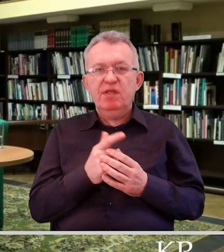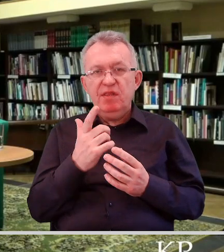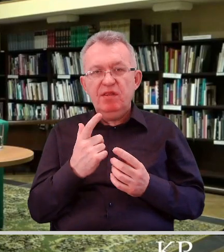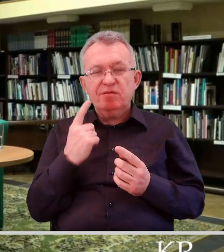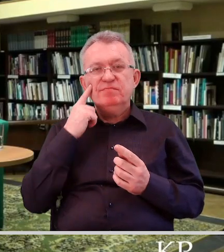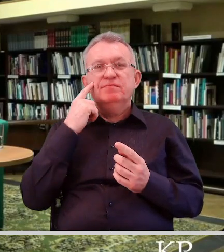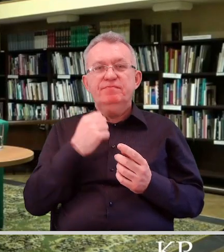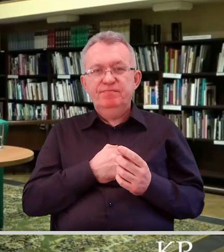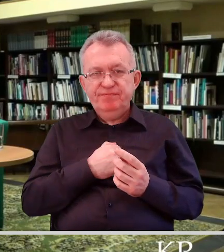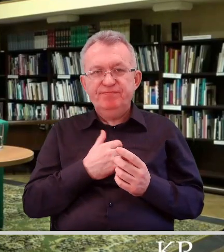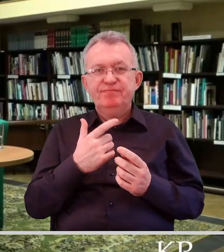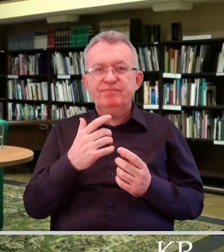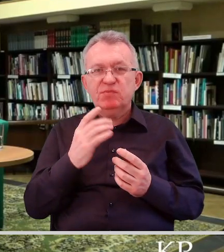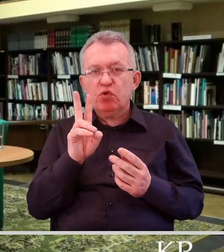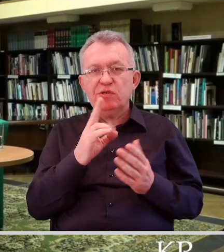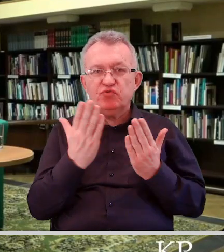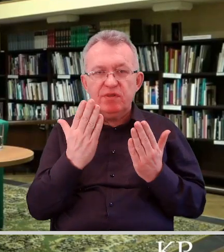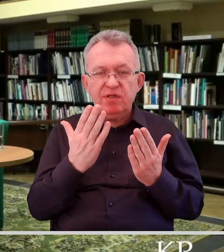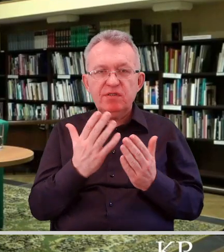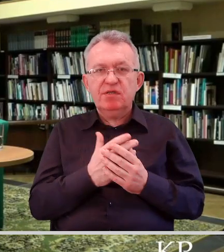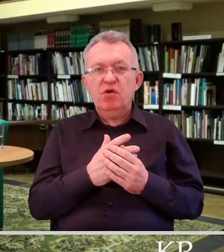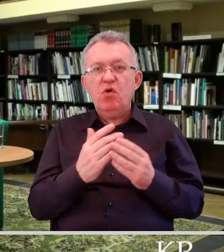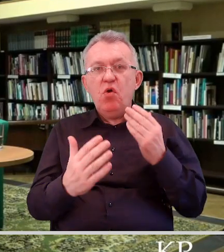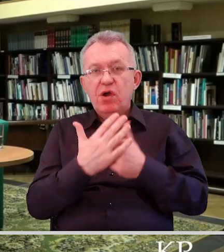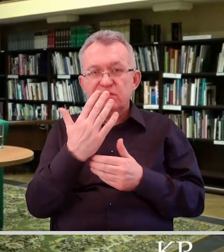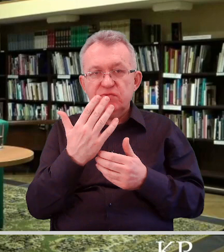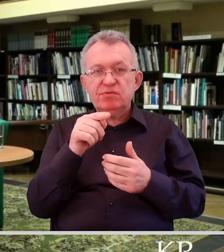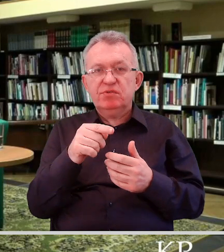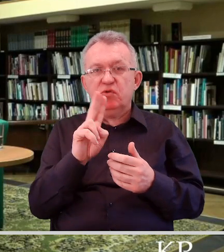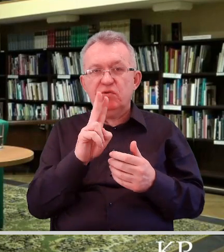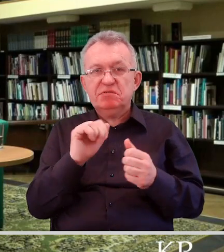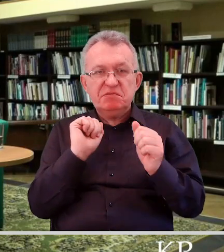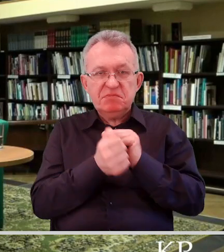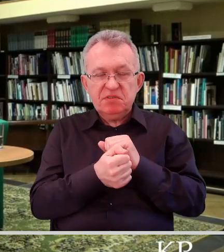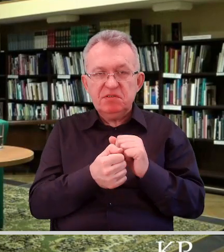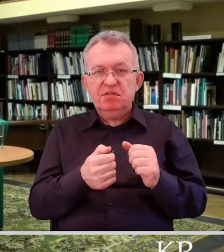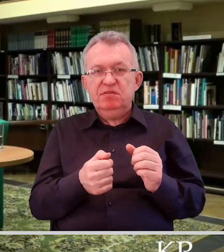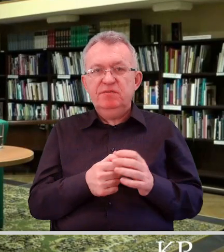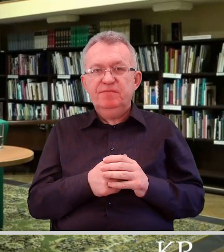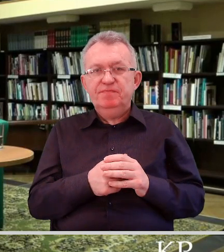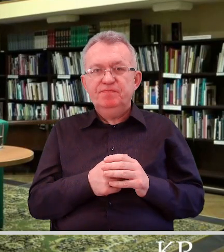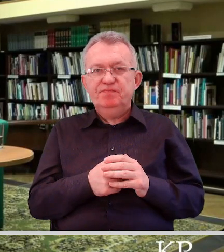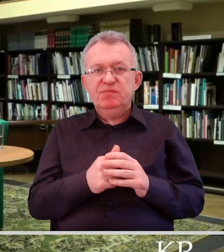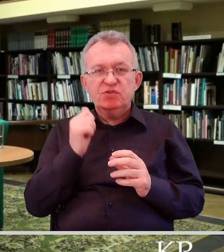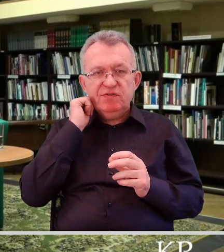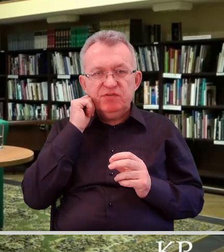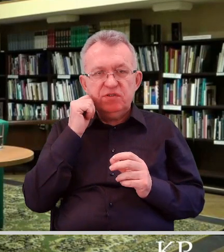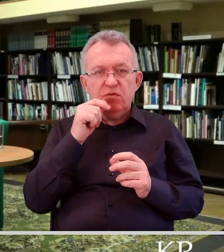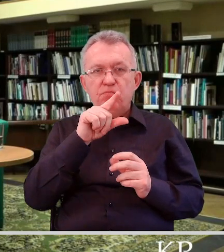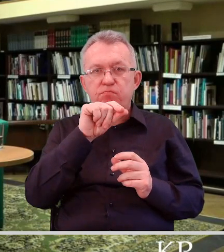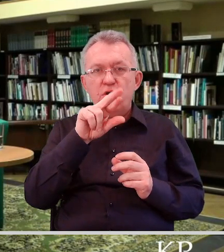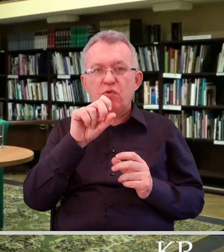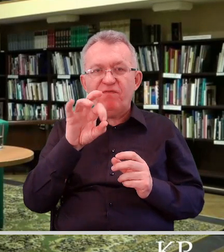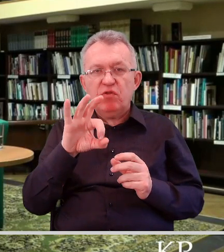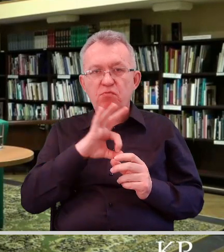wzruszeniem obserwuję czasami, kto czyta. Okazuje się, że zmieniają się w ogóle czytający, że dziewczyny z Portofino to jest